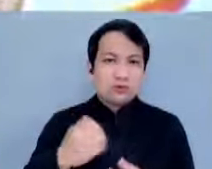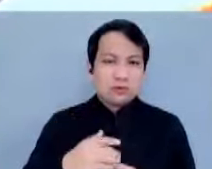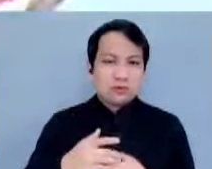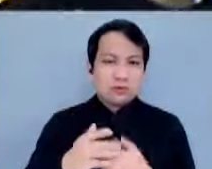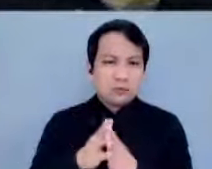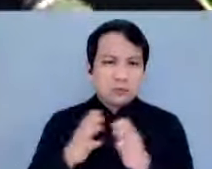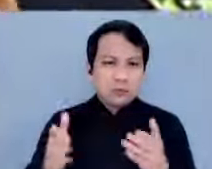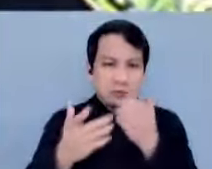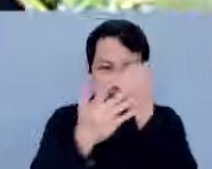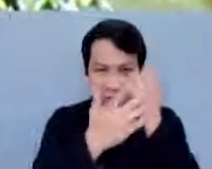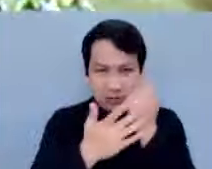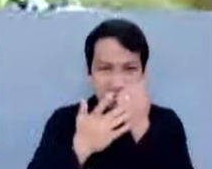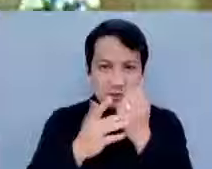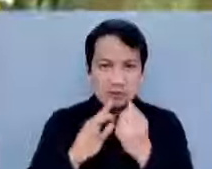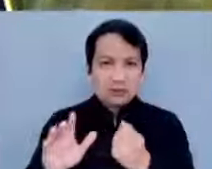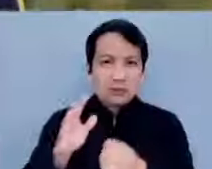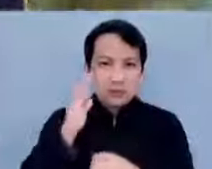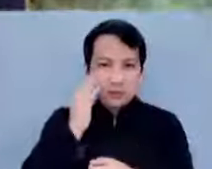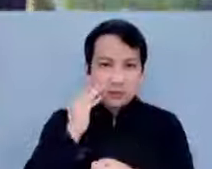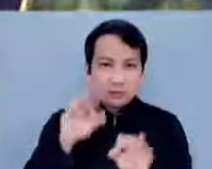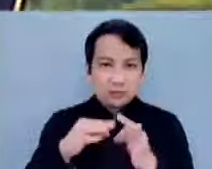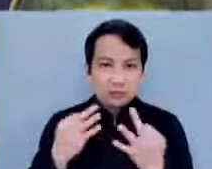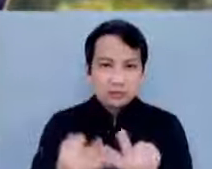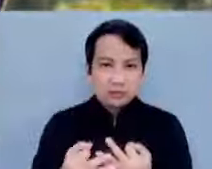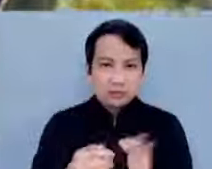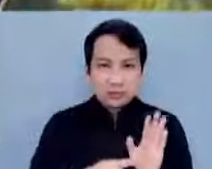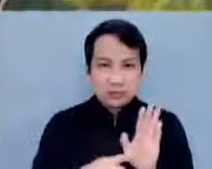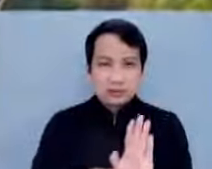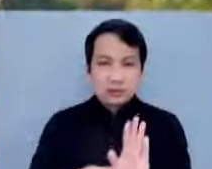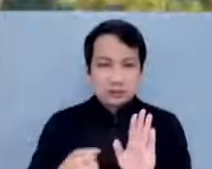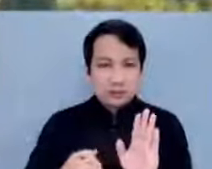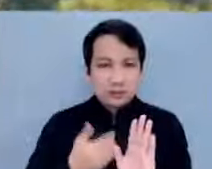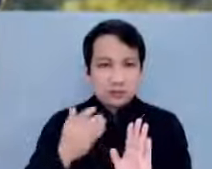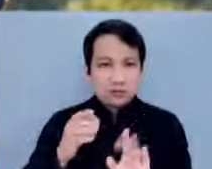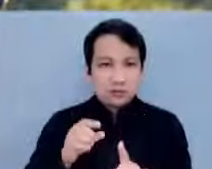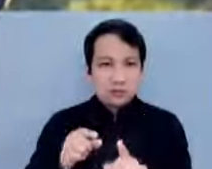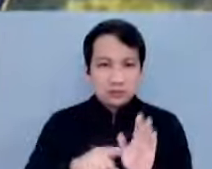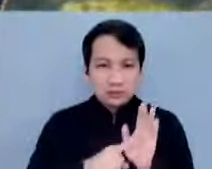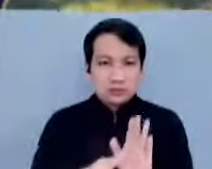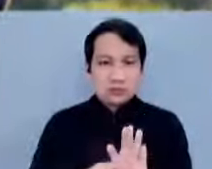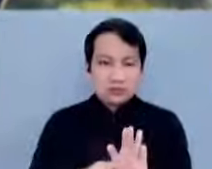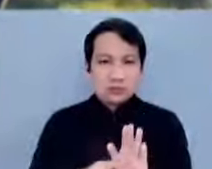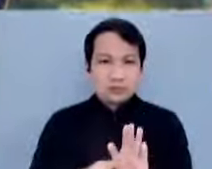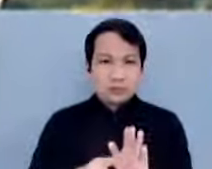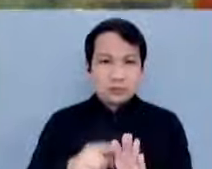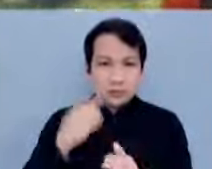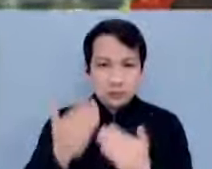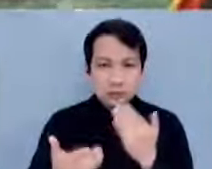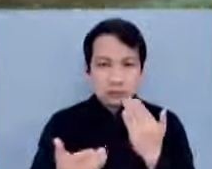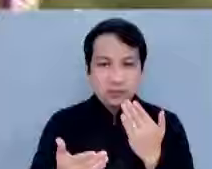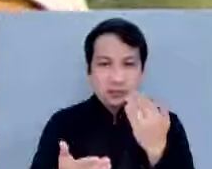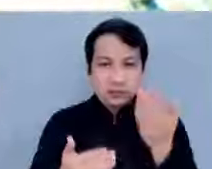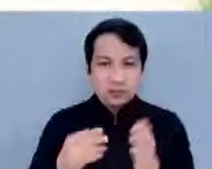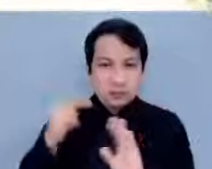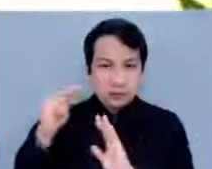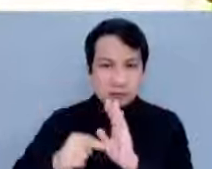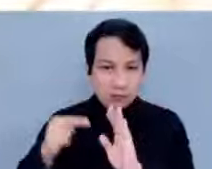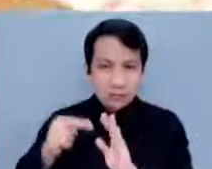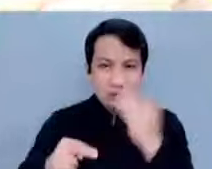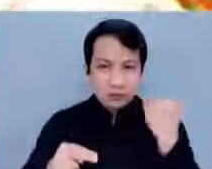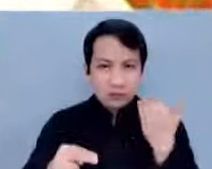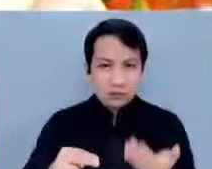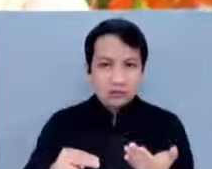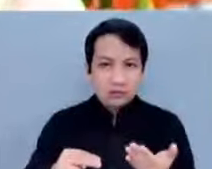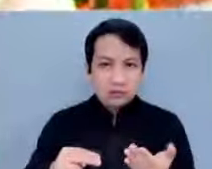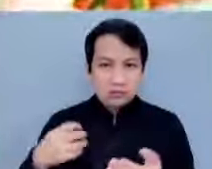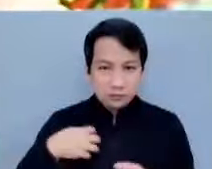nilang mag-anak. Bukod sa nailantad sa lahat ang pagkamatay ni Valdez, kumalat pa online ang video ng kanyang labi na kuha ng pulis mula